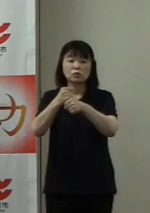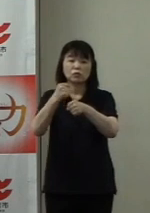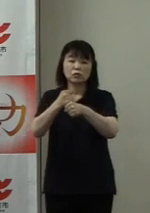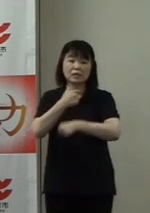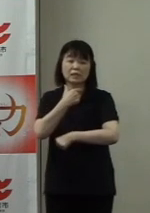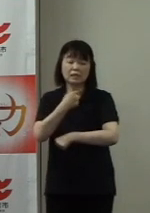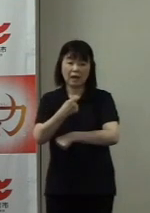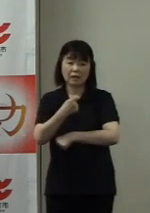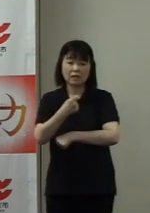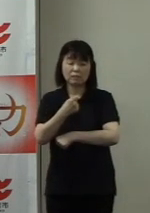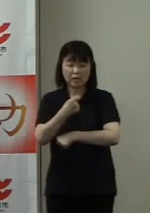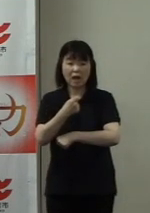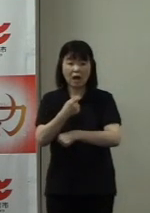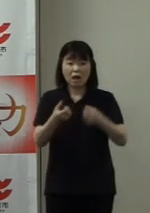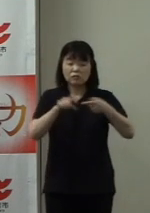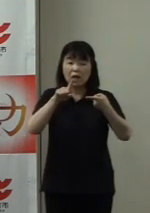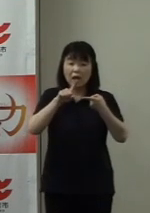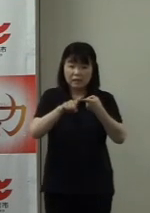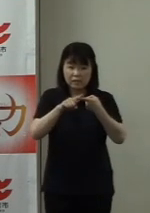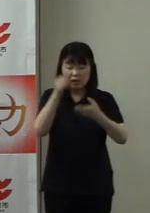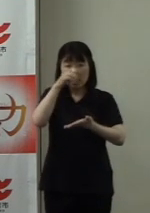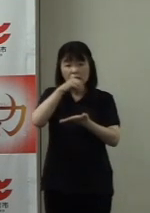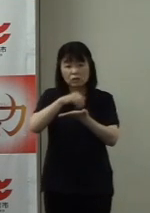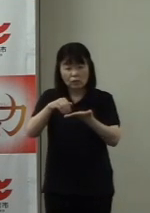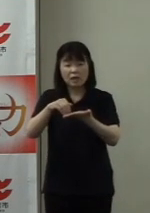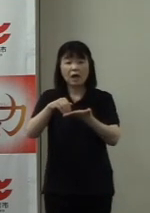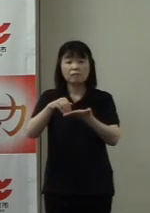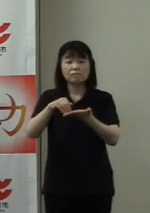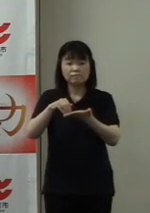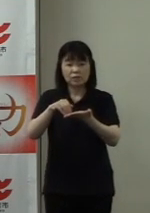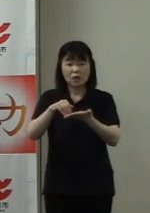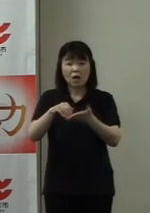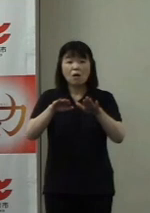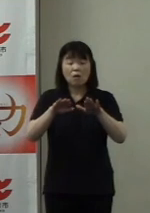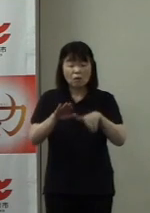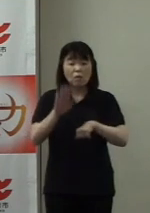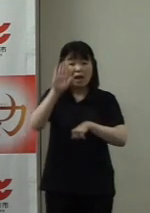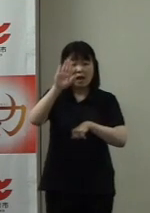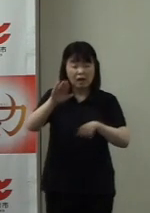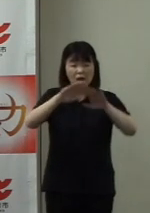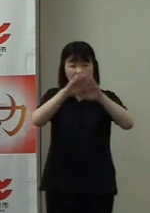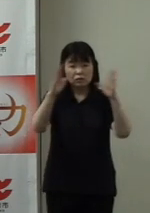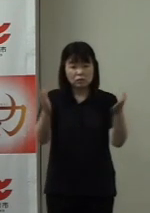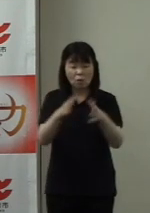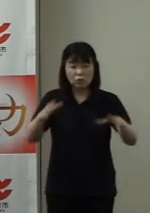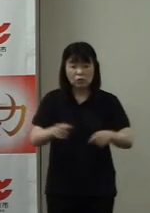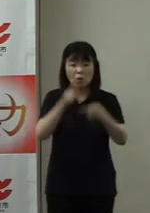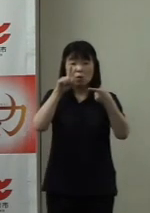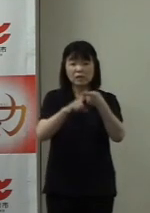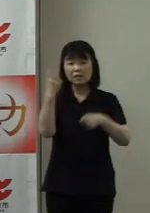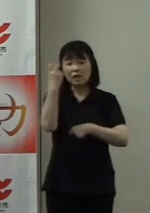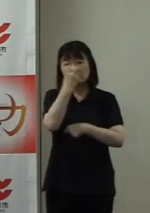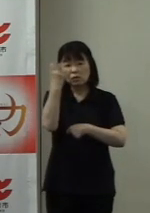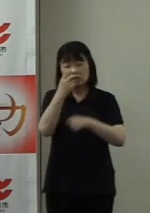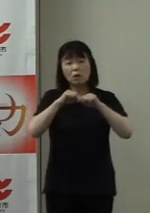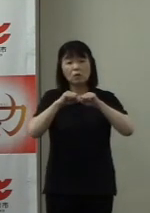ますけど、具体的な予算とかそういったものは今後の調査、まだ全体の総合調査をこれから行いますので、それを踏まえた